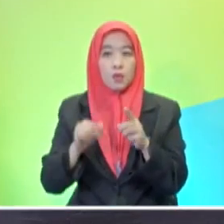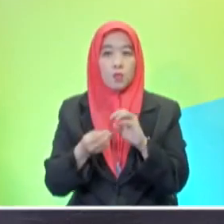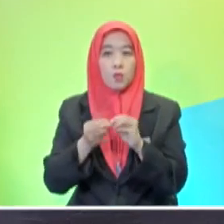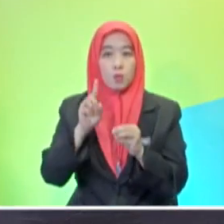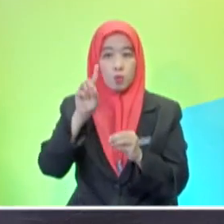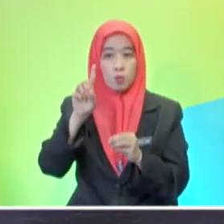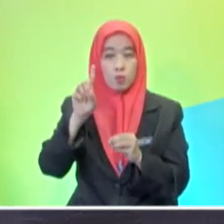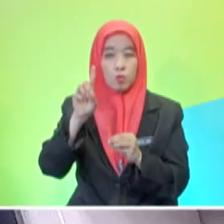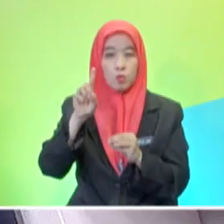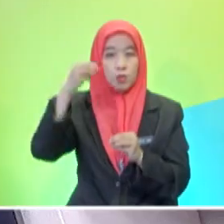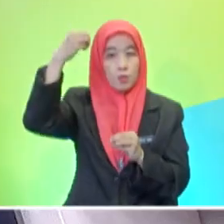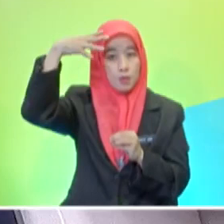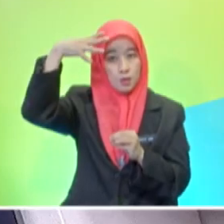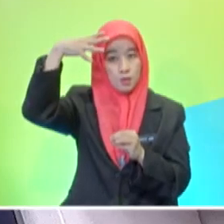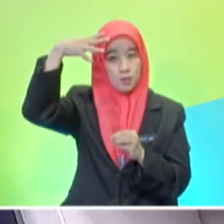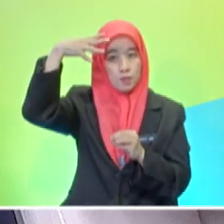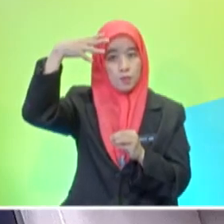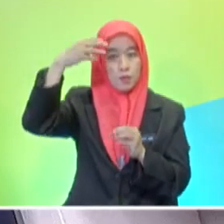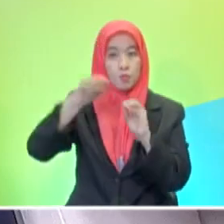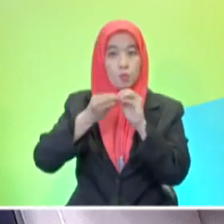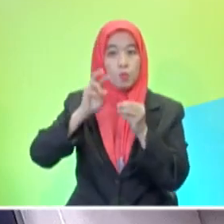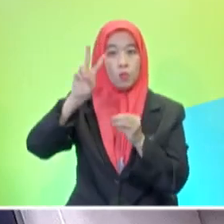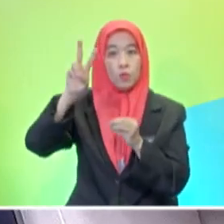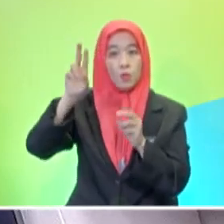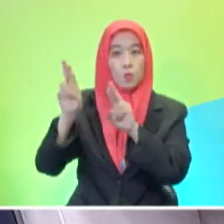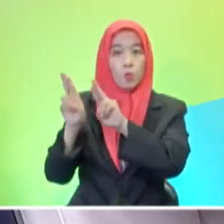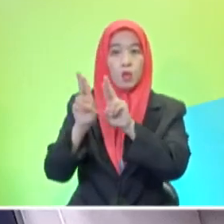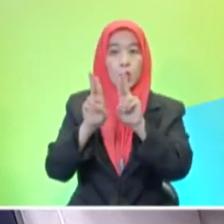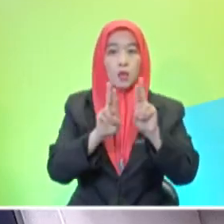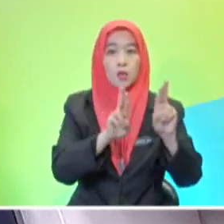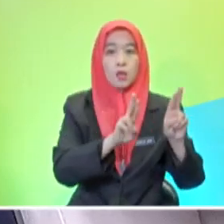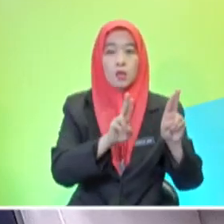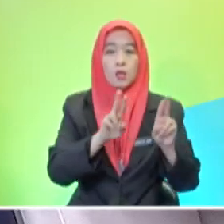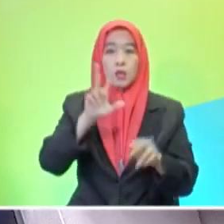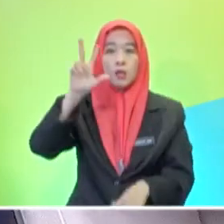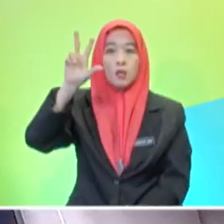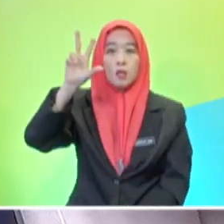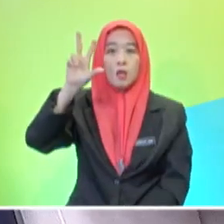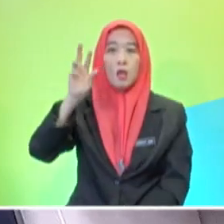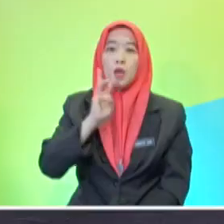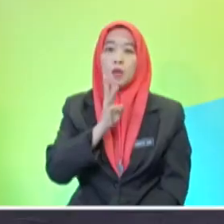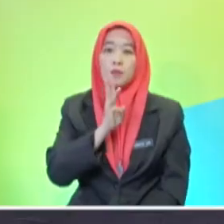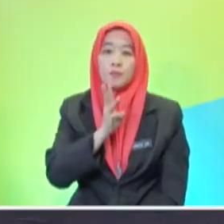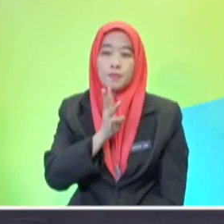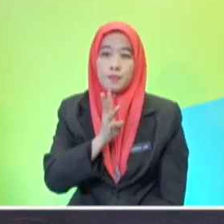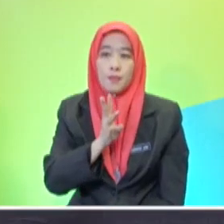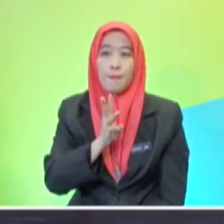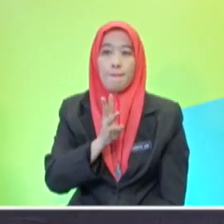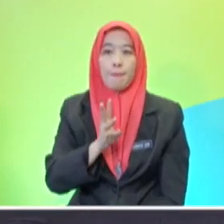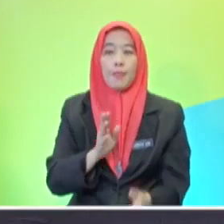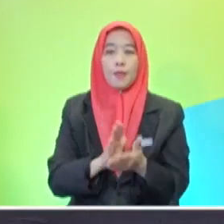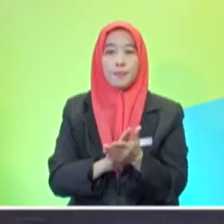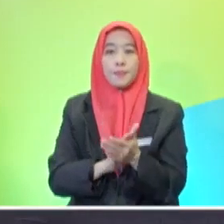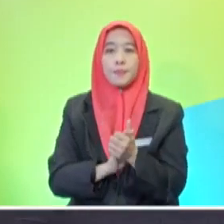matahari. Cahaya matahari. Cahaya matahari. Okay. Yang kedua udara. Pandai. Yang ketiga air. Wah, cikgu tepuk tangan